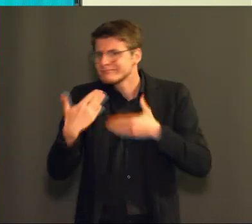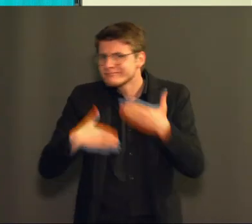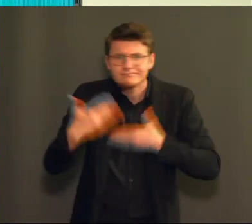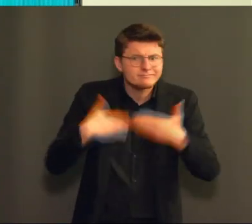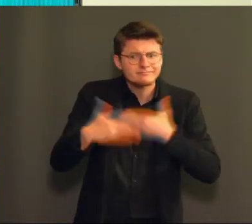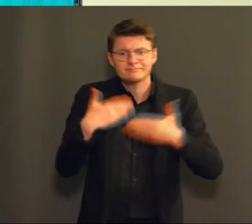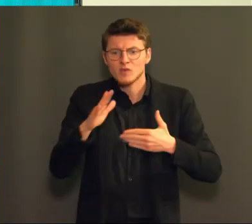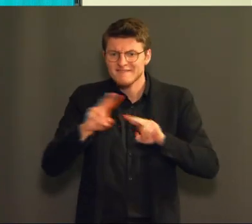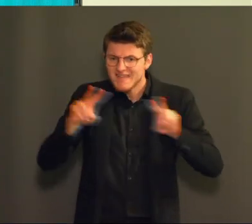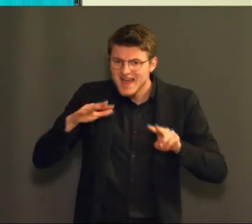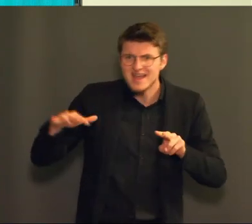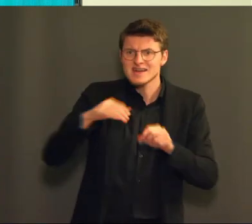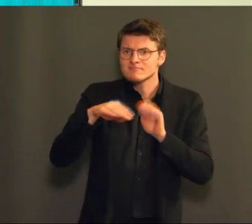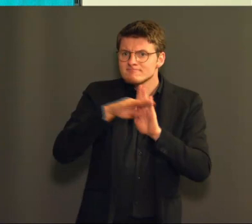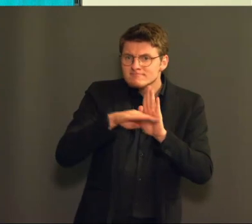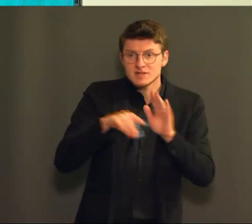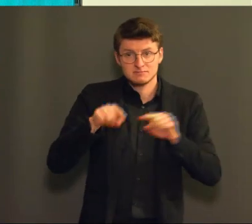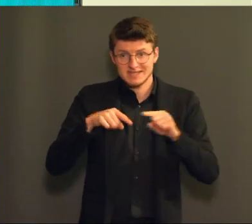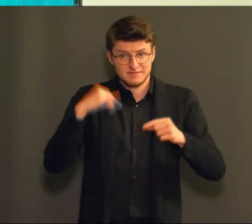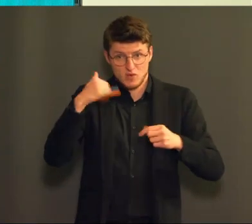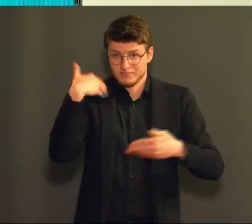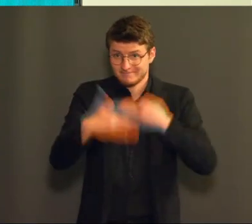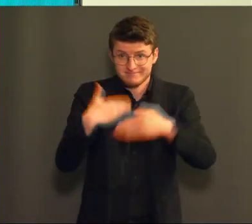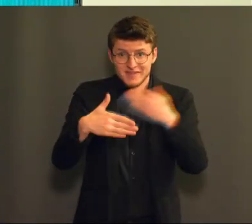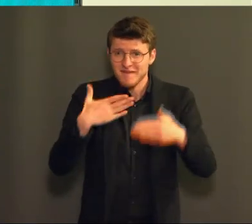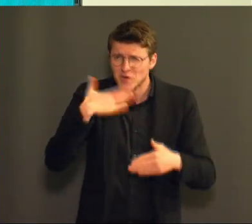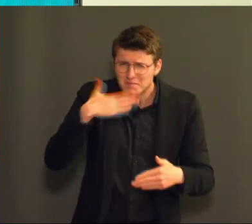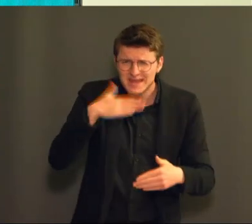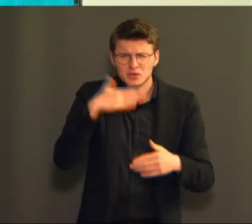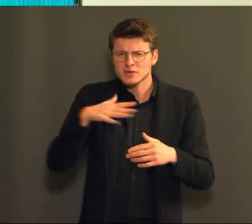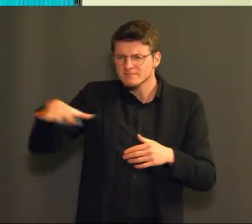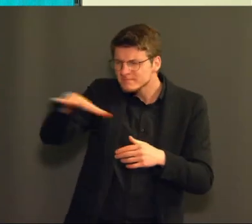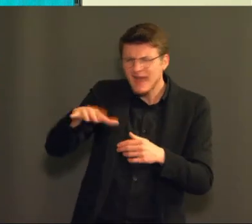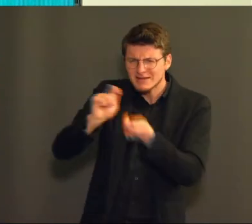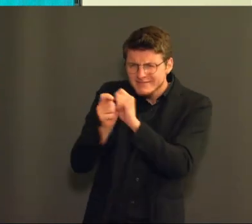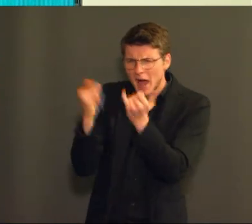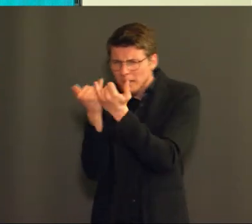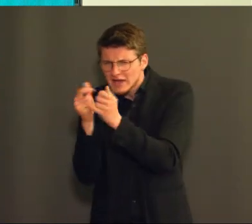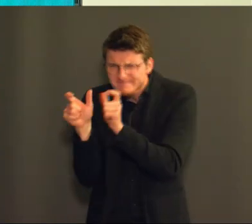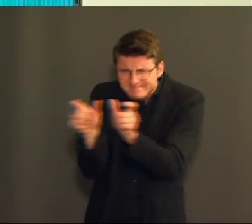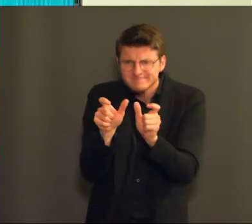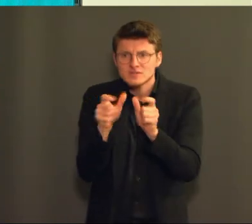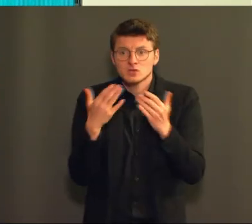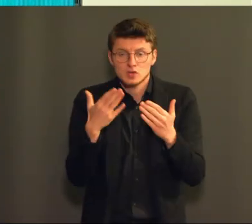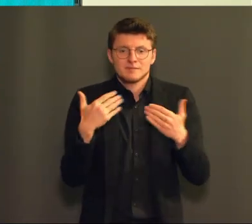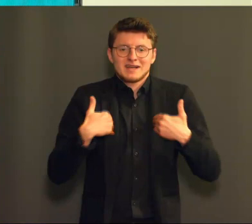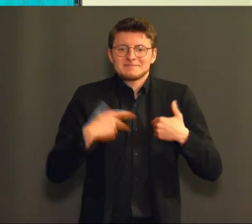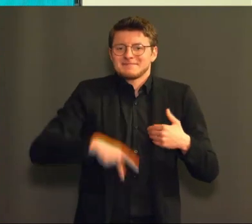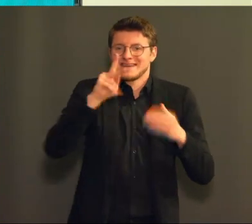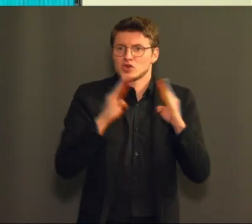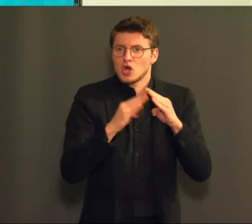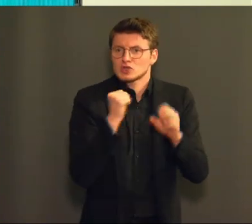Vanzelfsprekend moet alles voortdurend verbeterd en versterkt worden. Momenteel werken de meeste mensen thuis. De bedoeling is dat